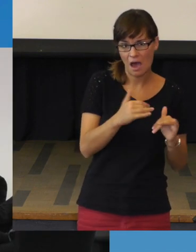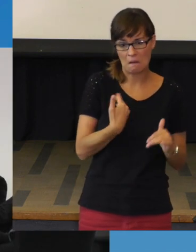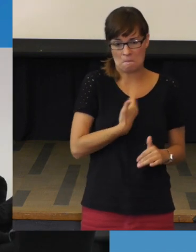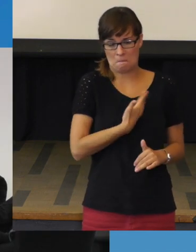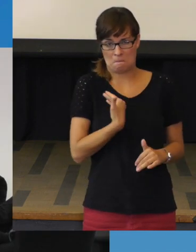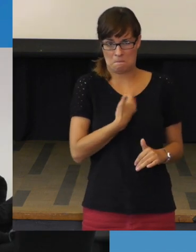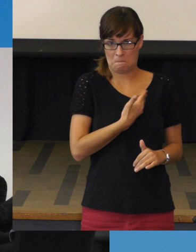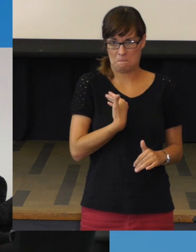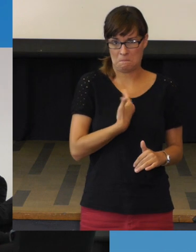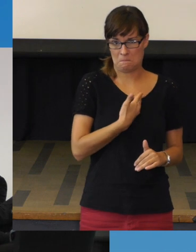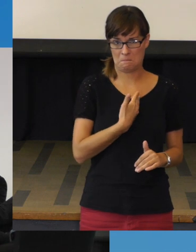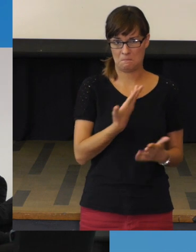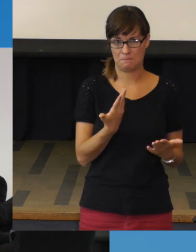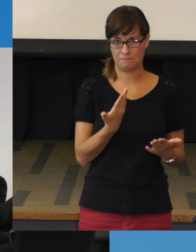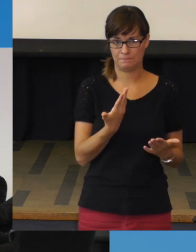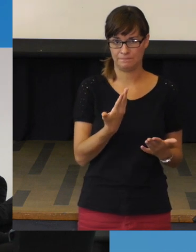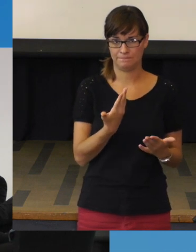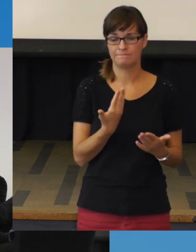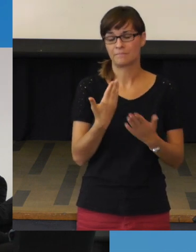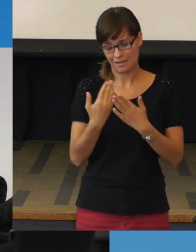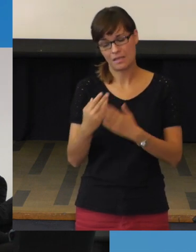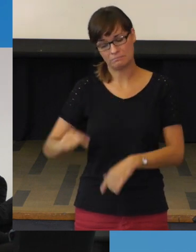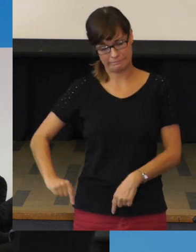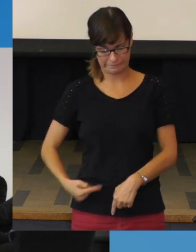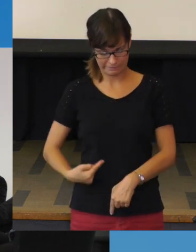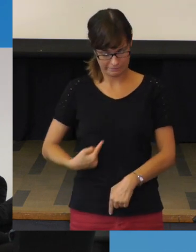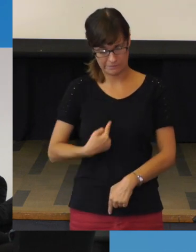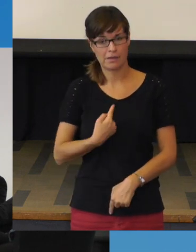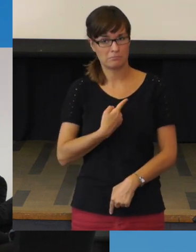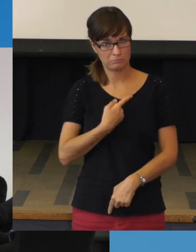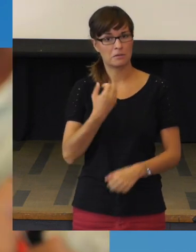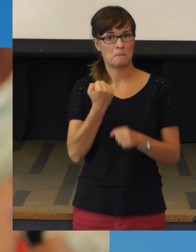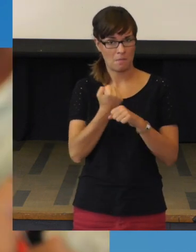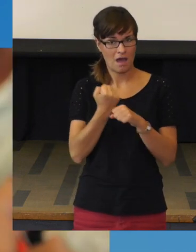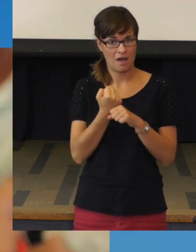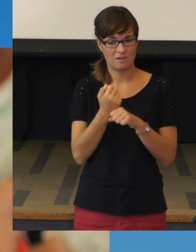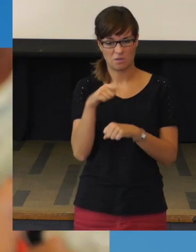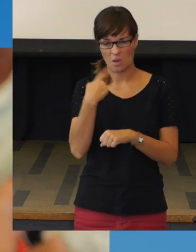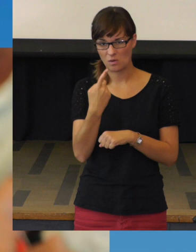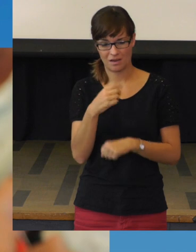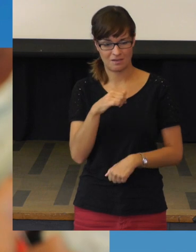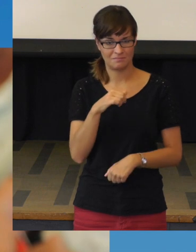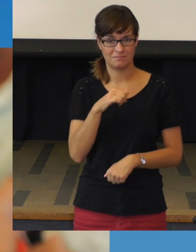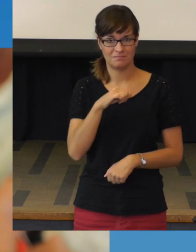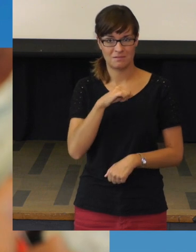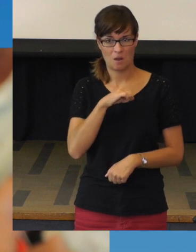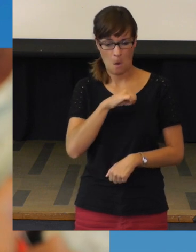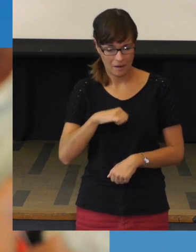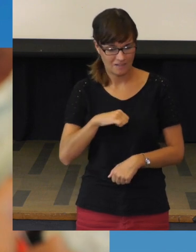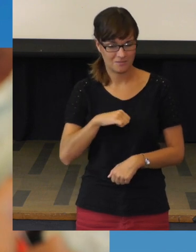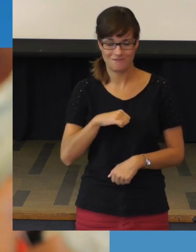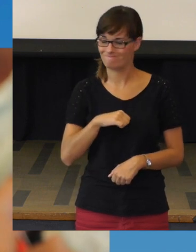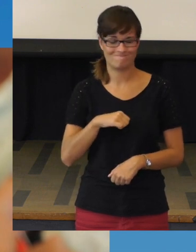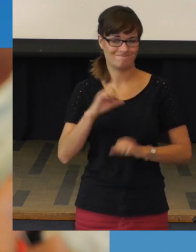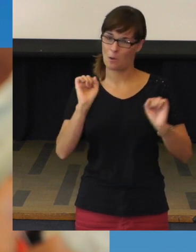war dieses Herzkatheter gemacht worden und dann war es nicht möglich, die inneren